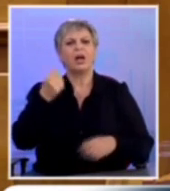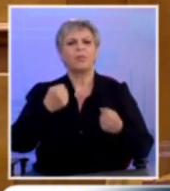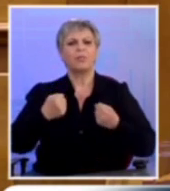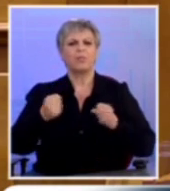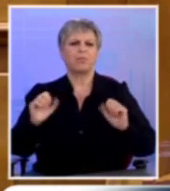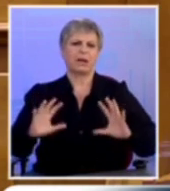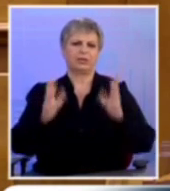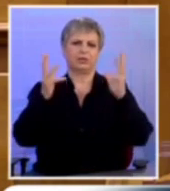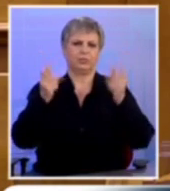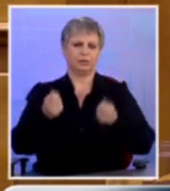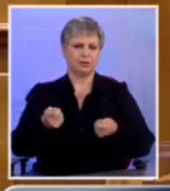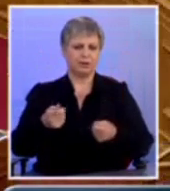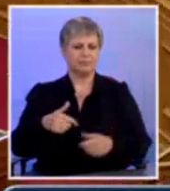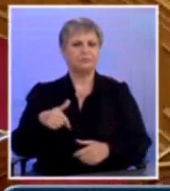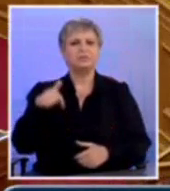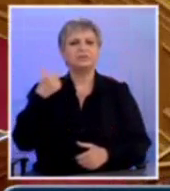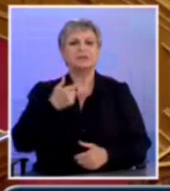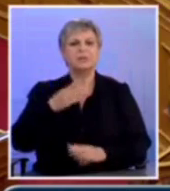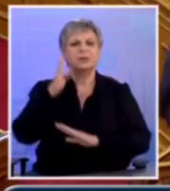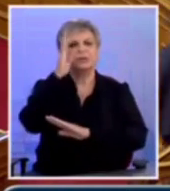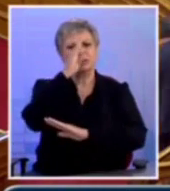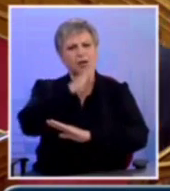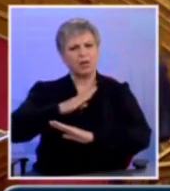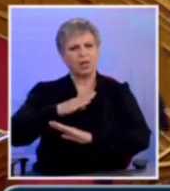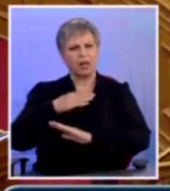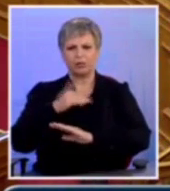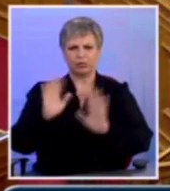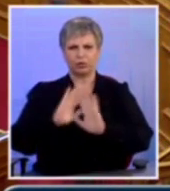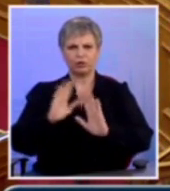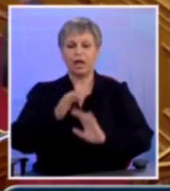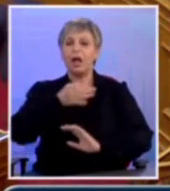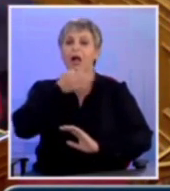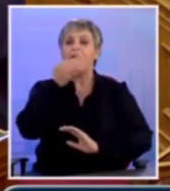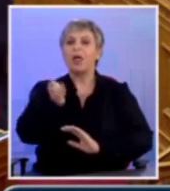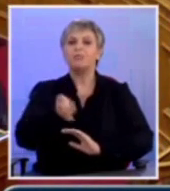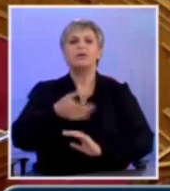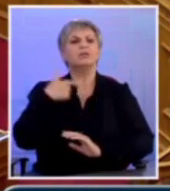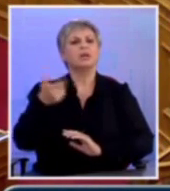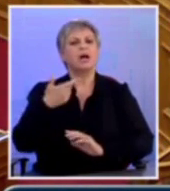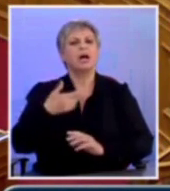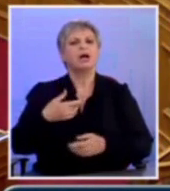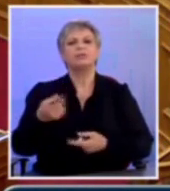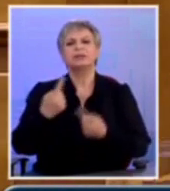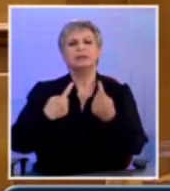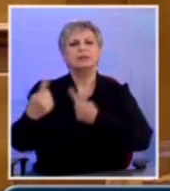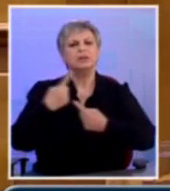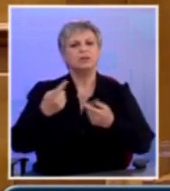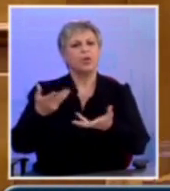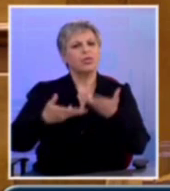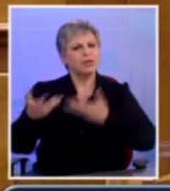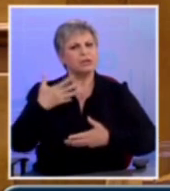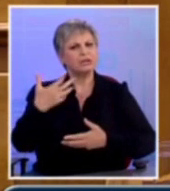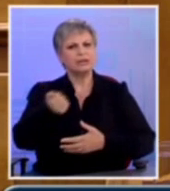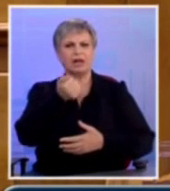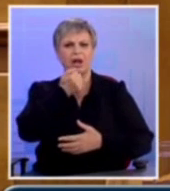Δεν κρυβόμαστε. Κάνουμε μια σκληρή διαπραγμάτευση και με λάθη, αλλά